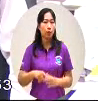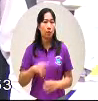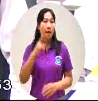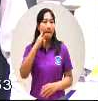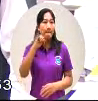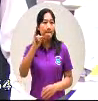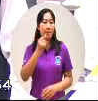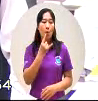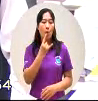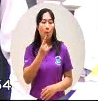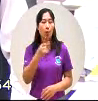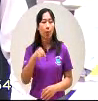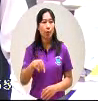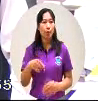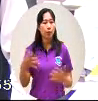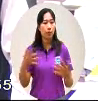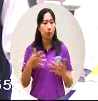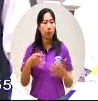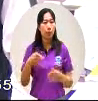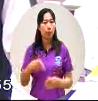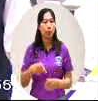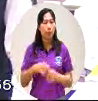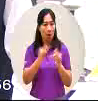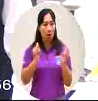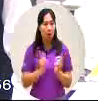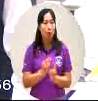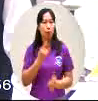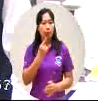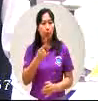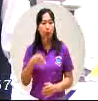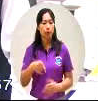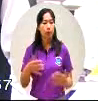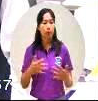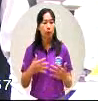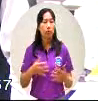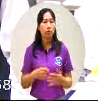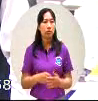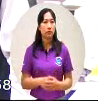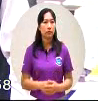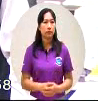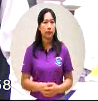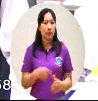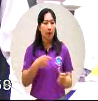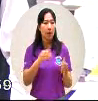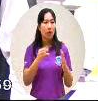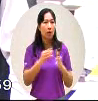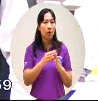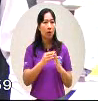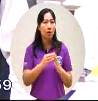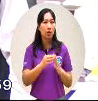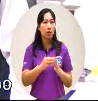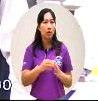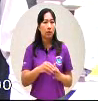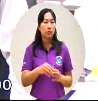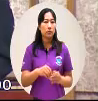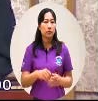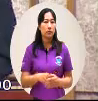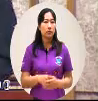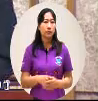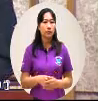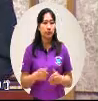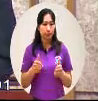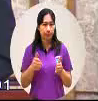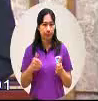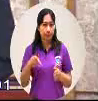个学校教育的一个主语。我想问教育局这个区块。 教育局当然。 啊，谢谢议长，谢谢柯议员。